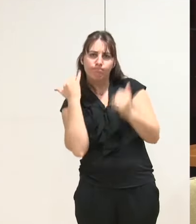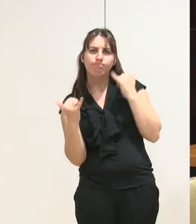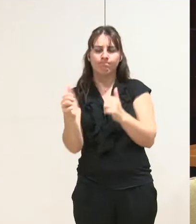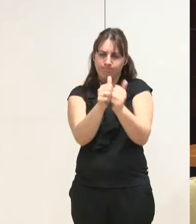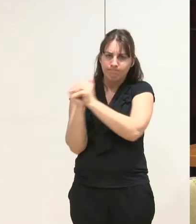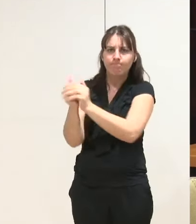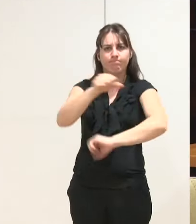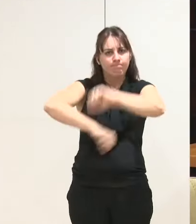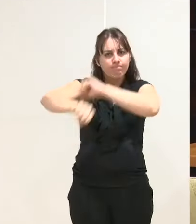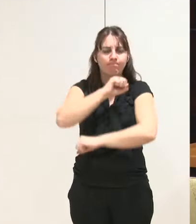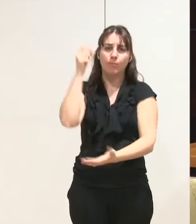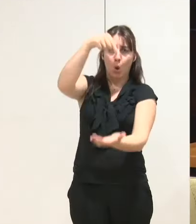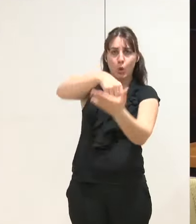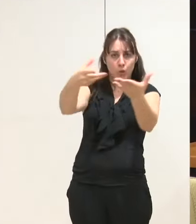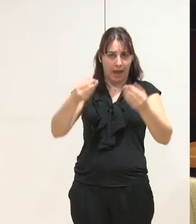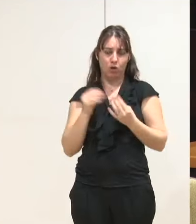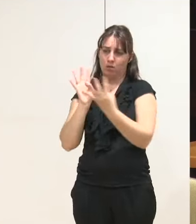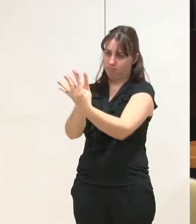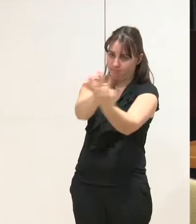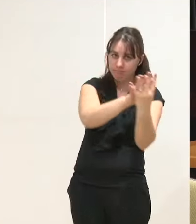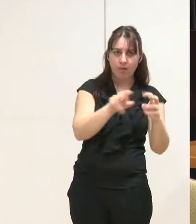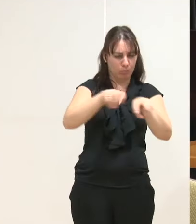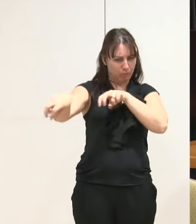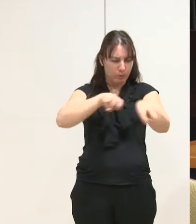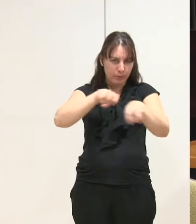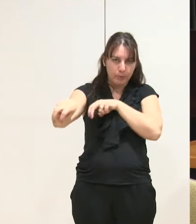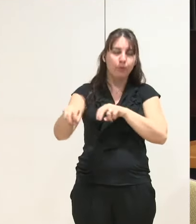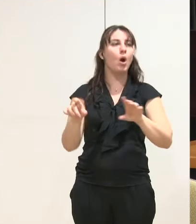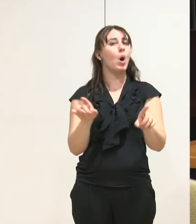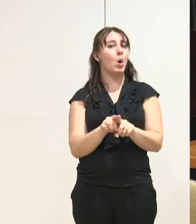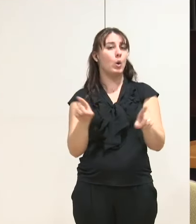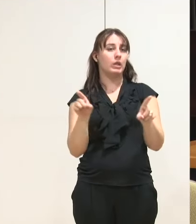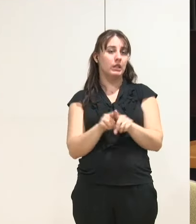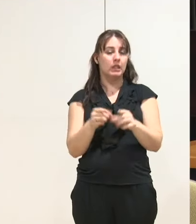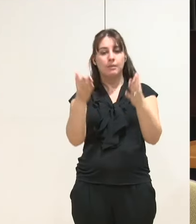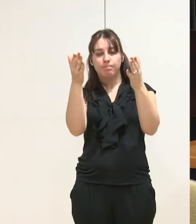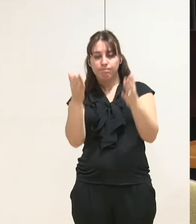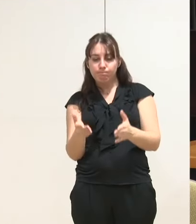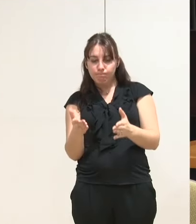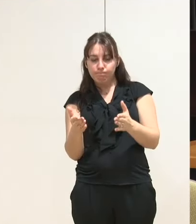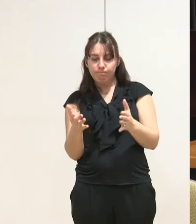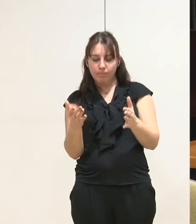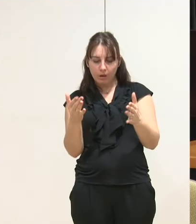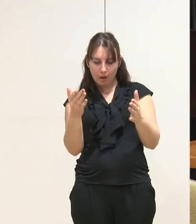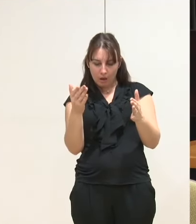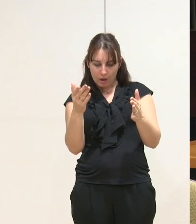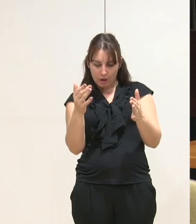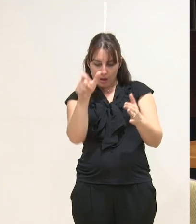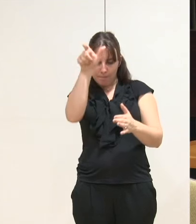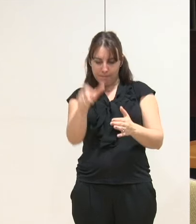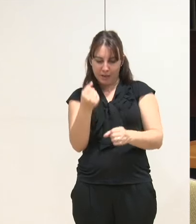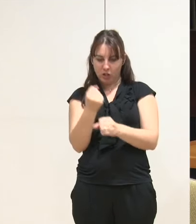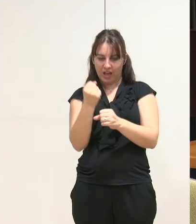lieu d'accueil on est allé travailler voir le travail d'un d'un d'un travailleur